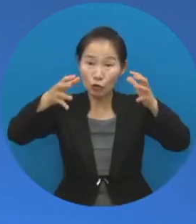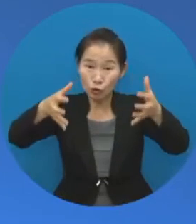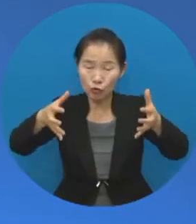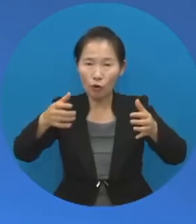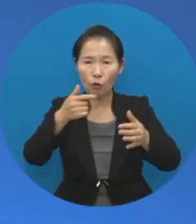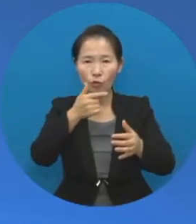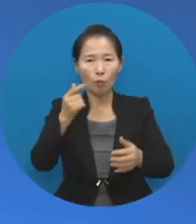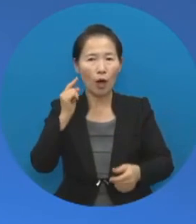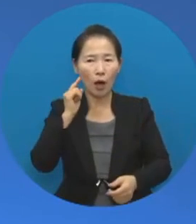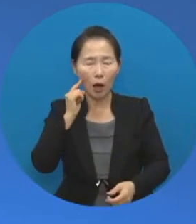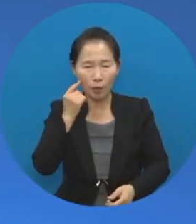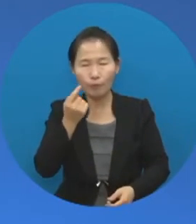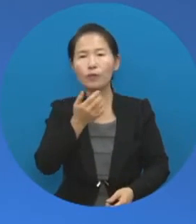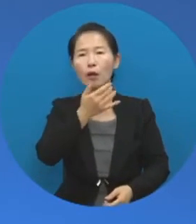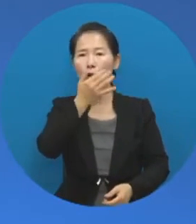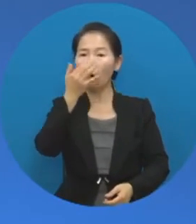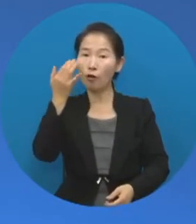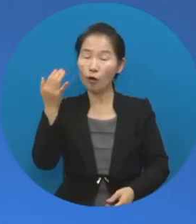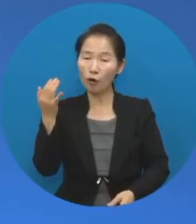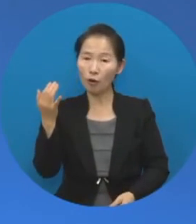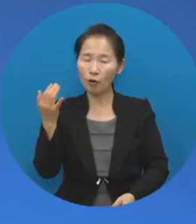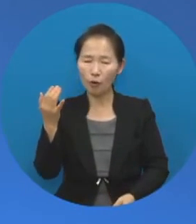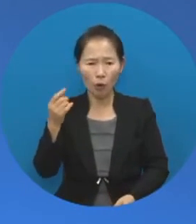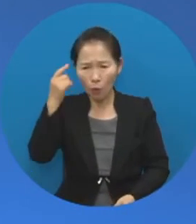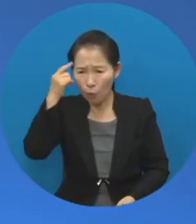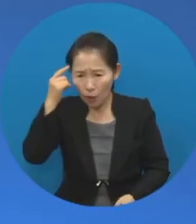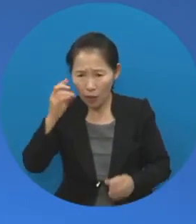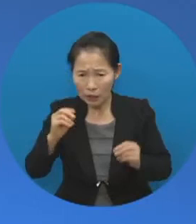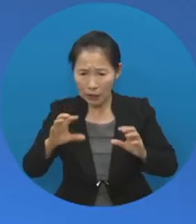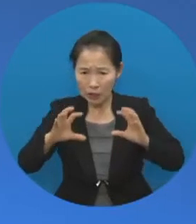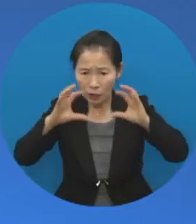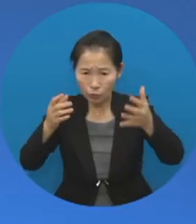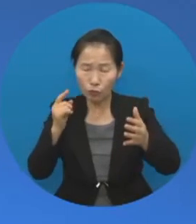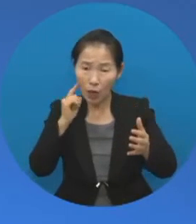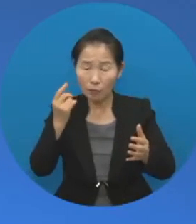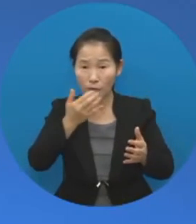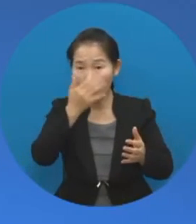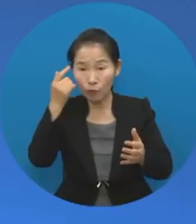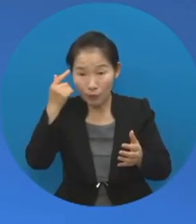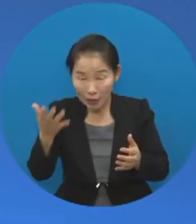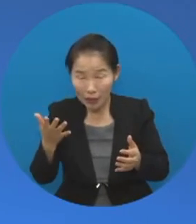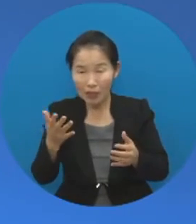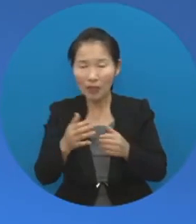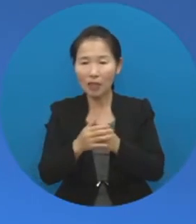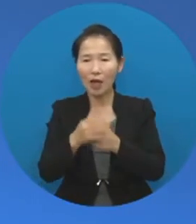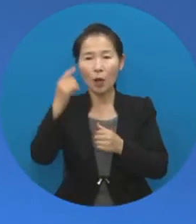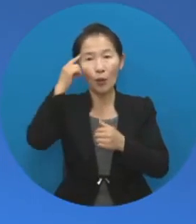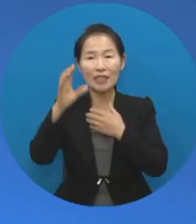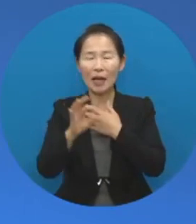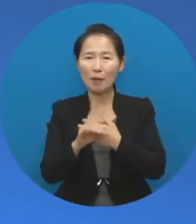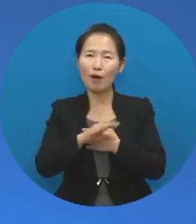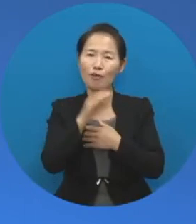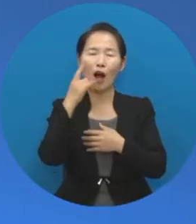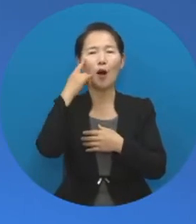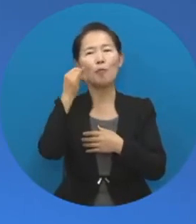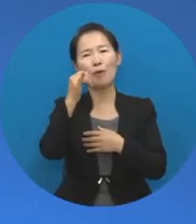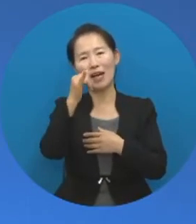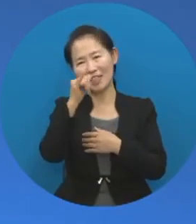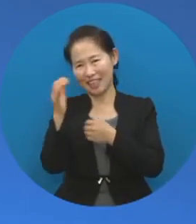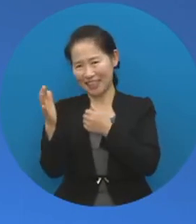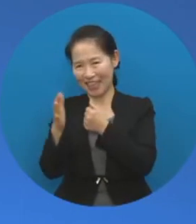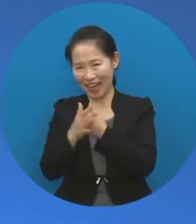거예요. 그래서 지구가 왜 아름다워? 그랬더니 왜냐하면 우리 엄마가 있으니까 그러는